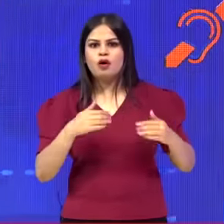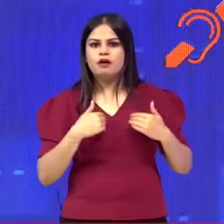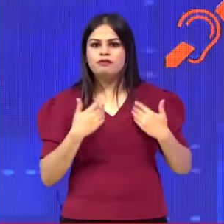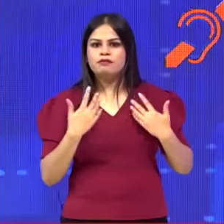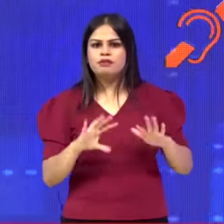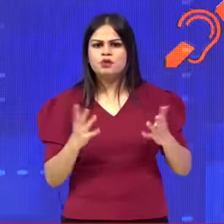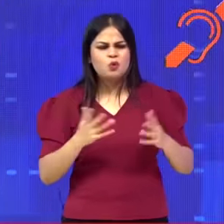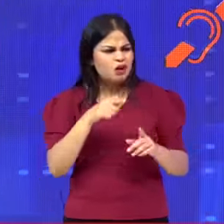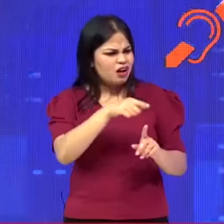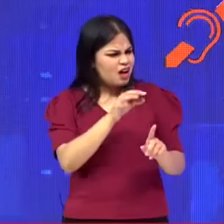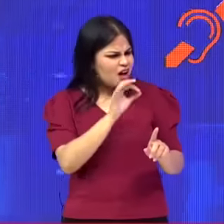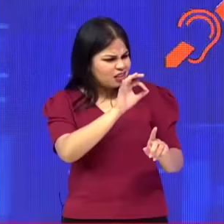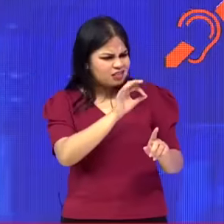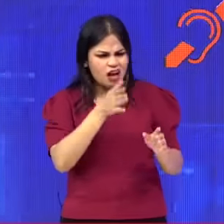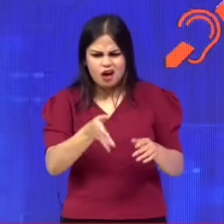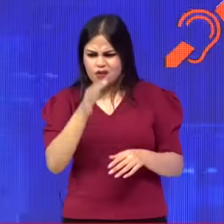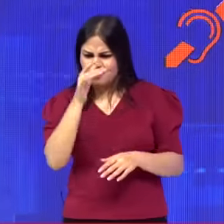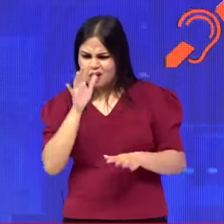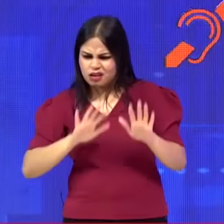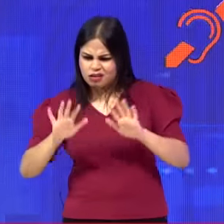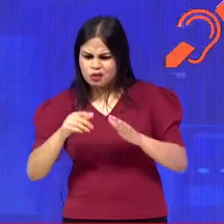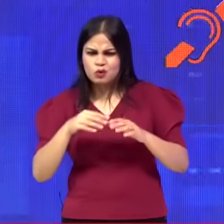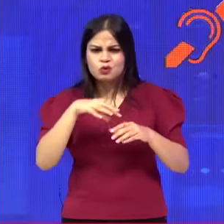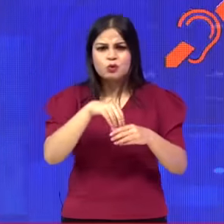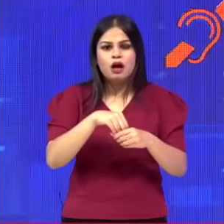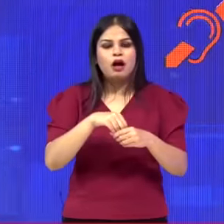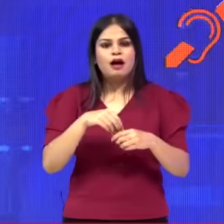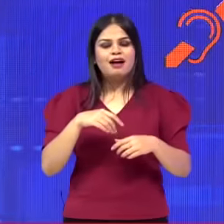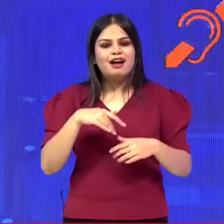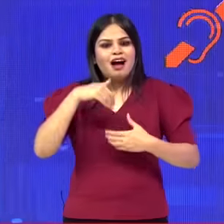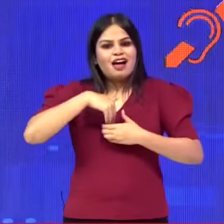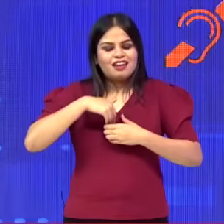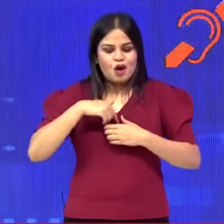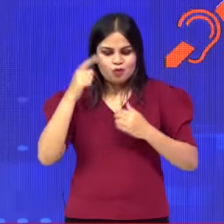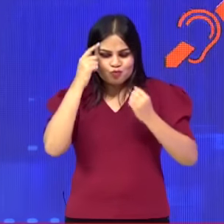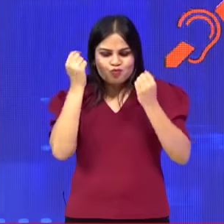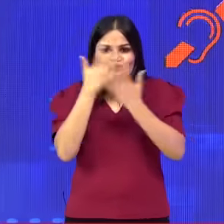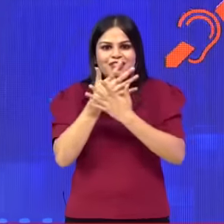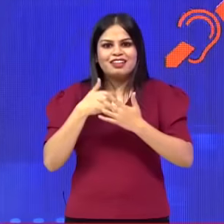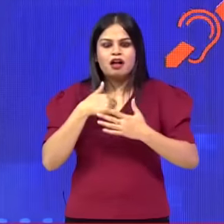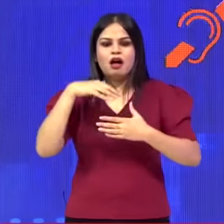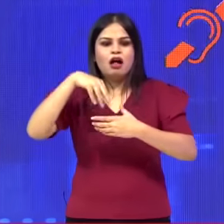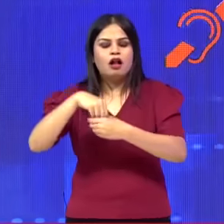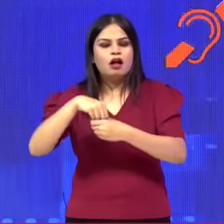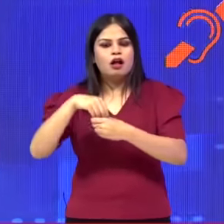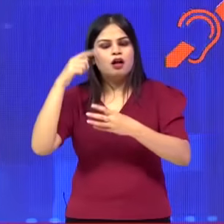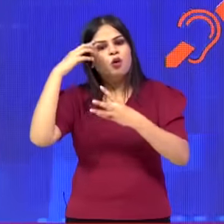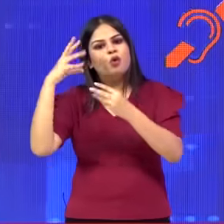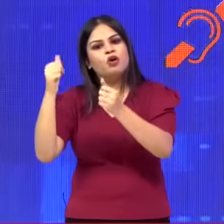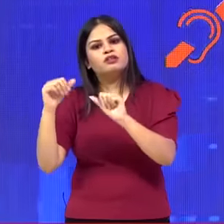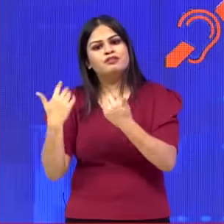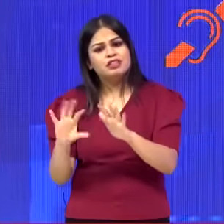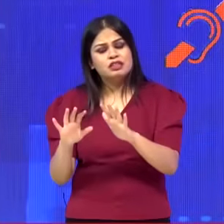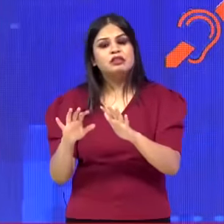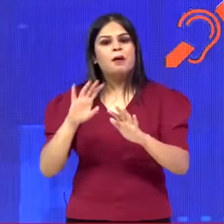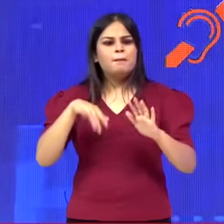ये अच्छाई की ना, ये अभी फ्रॉड एक्टिंग हो रही है, आई हैव लॉस्ट दैट इनोसेंस इन मी, and then spending time with him and hearing him